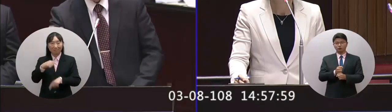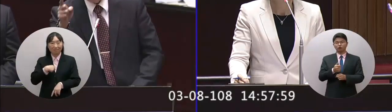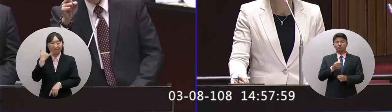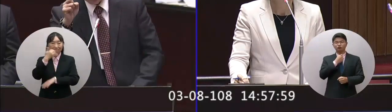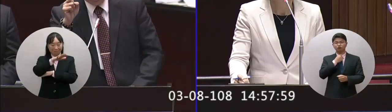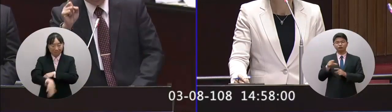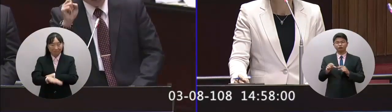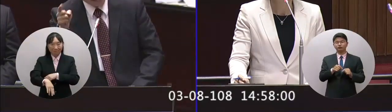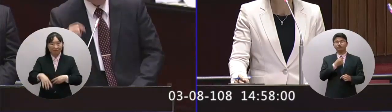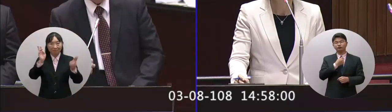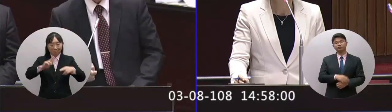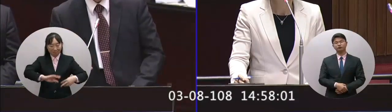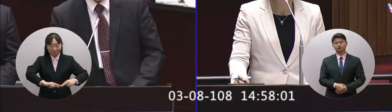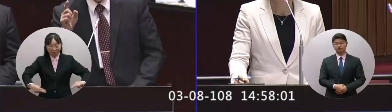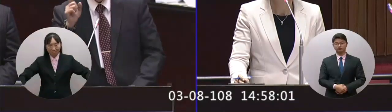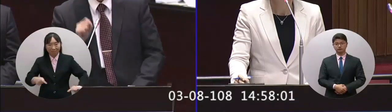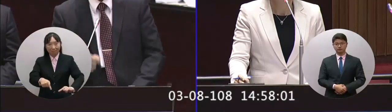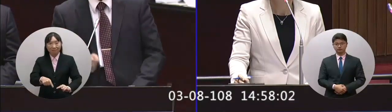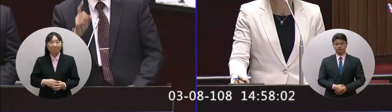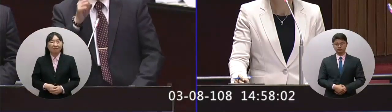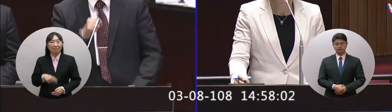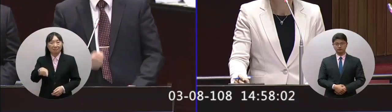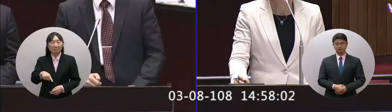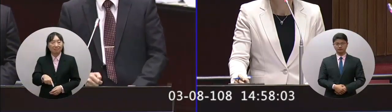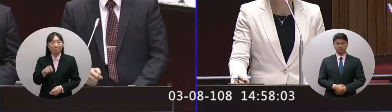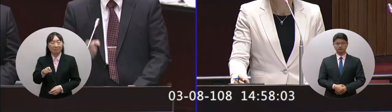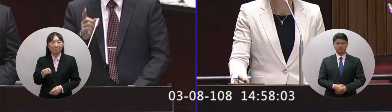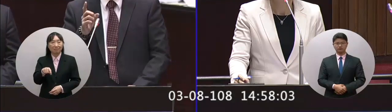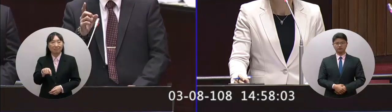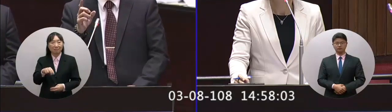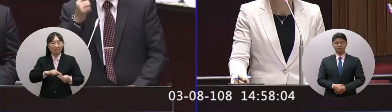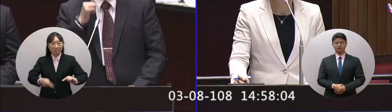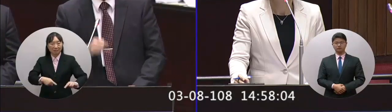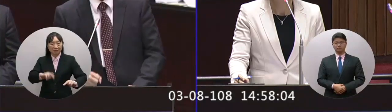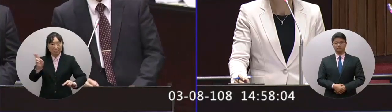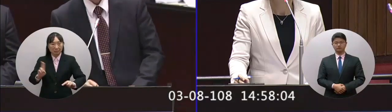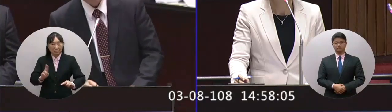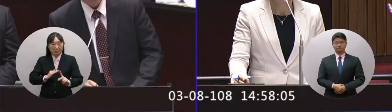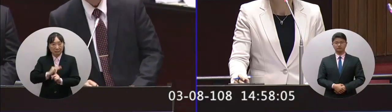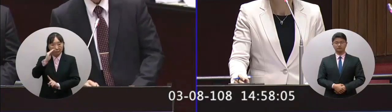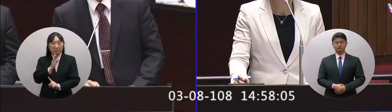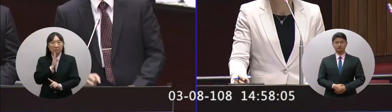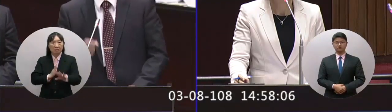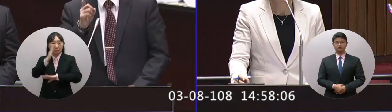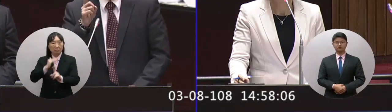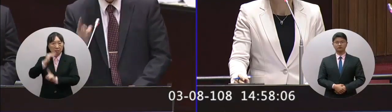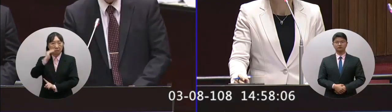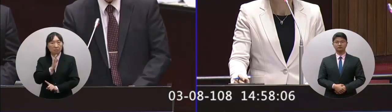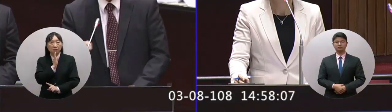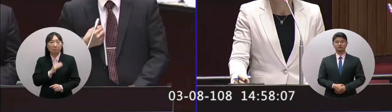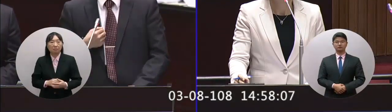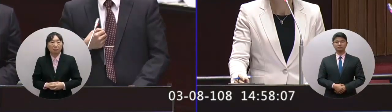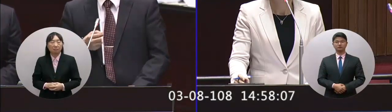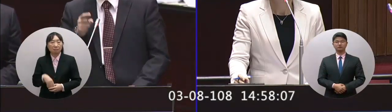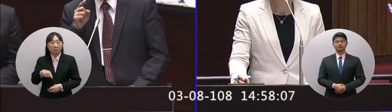缆，嘿，十来万亿的这个福特的电缆，这是叫做超高压哦。啊，